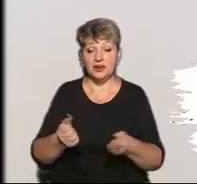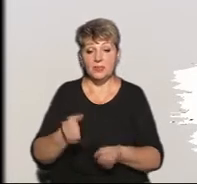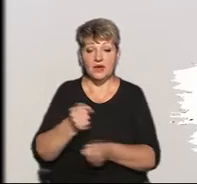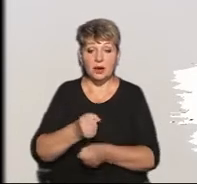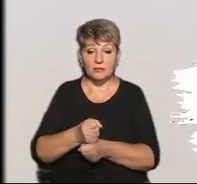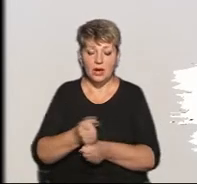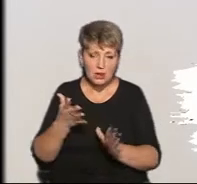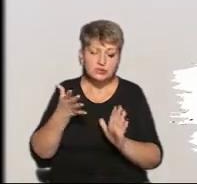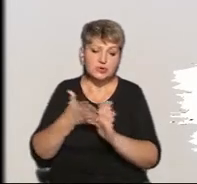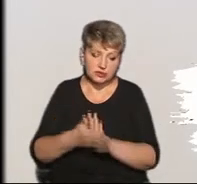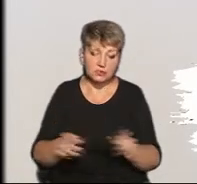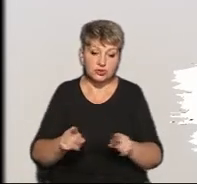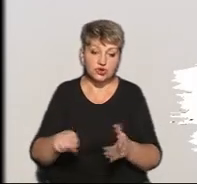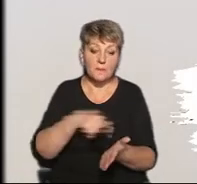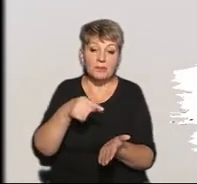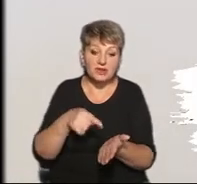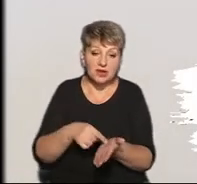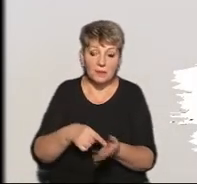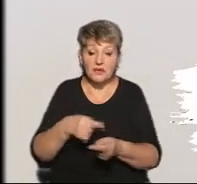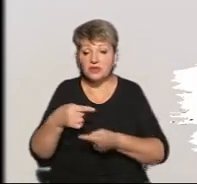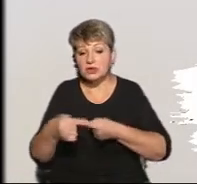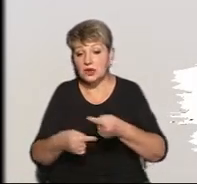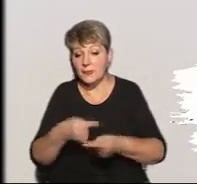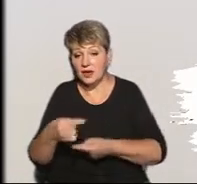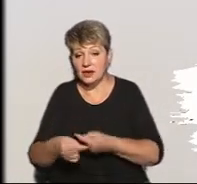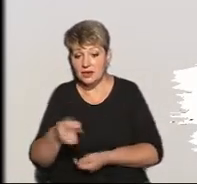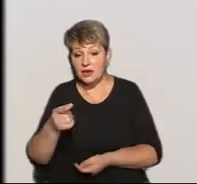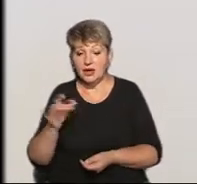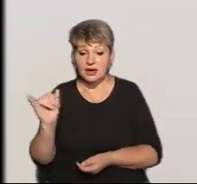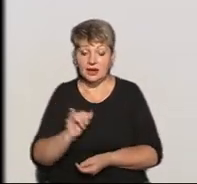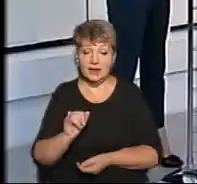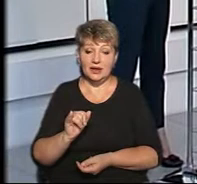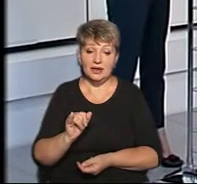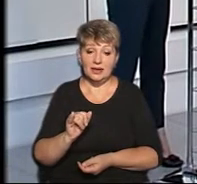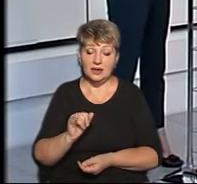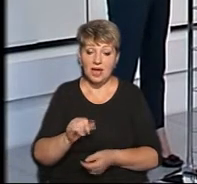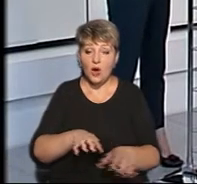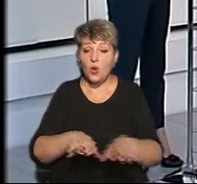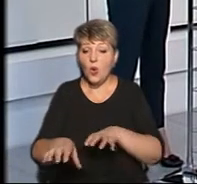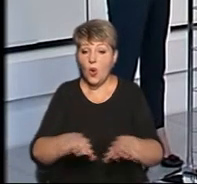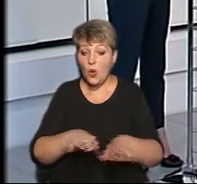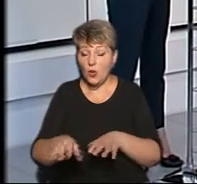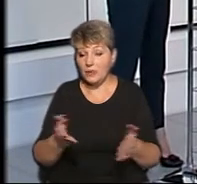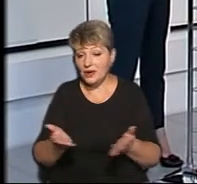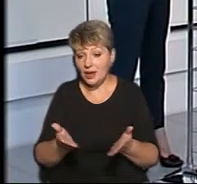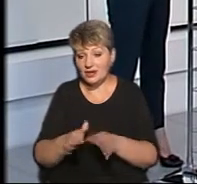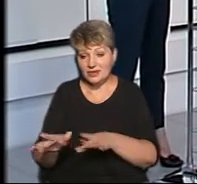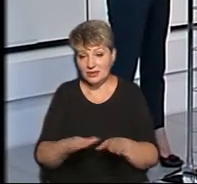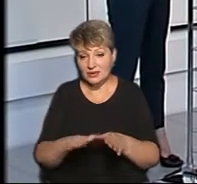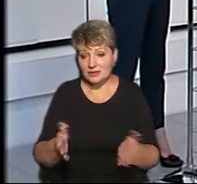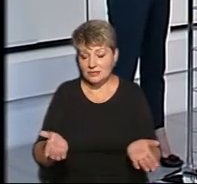роботу. Зрозуміло, що питання там династичності і питання корупційних ризиків